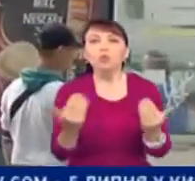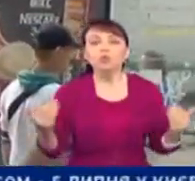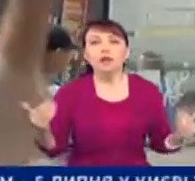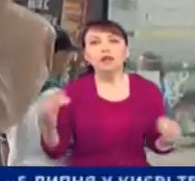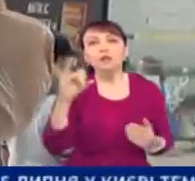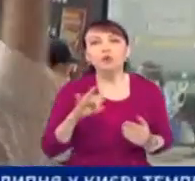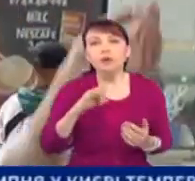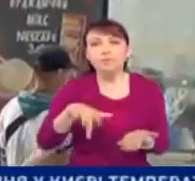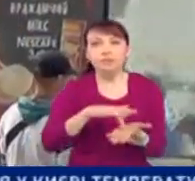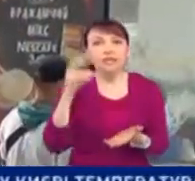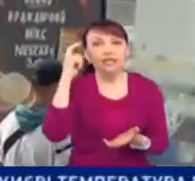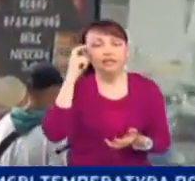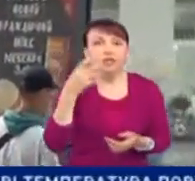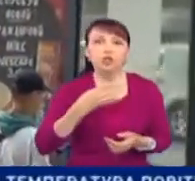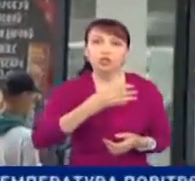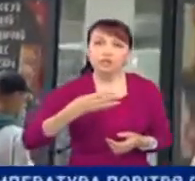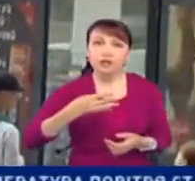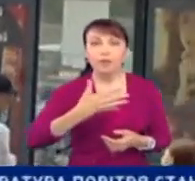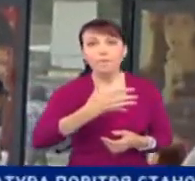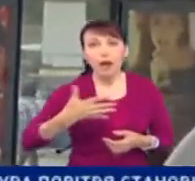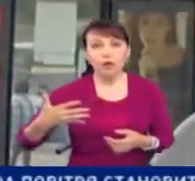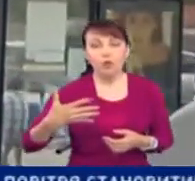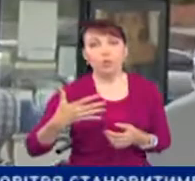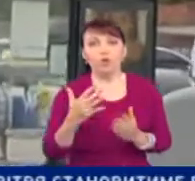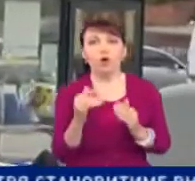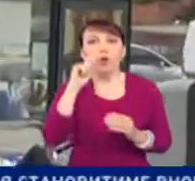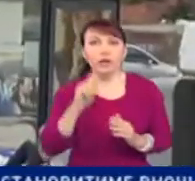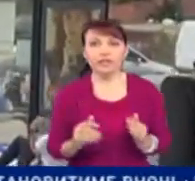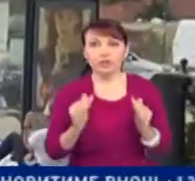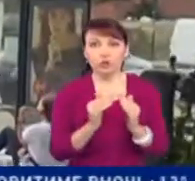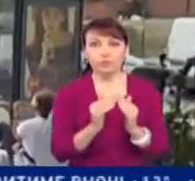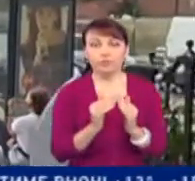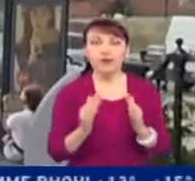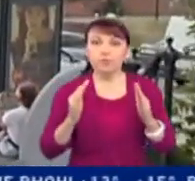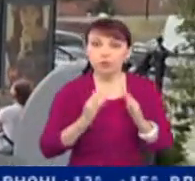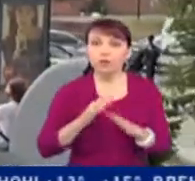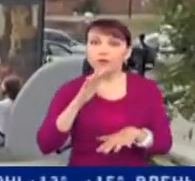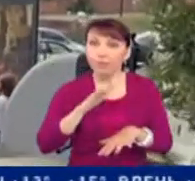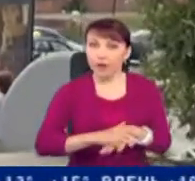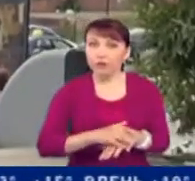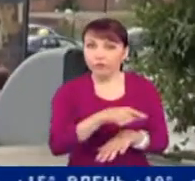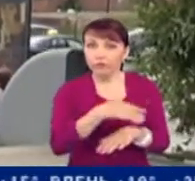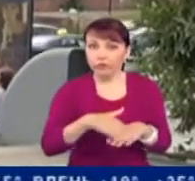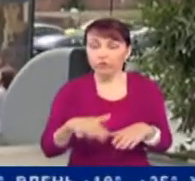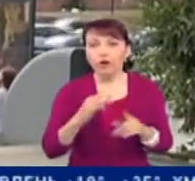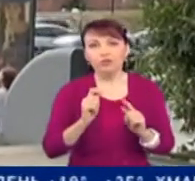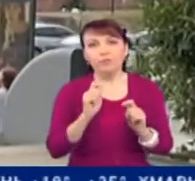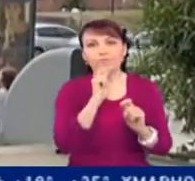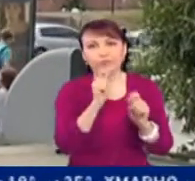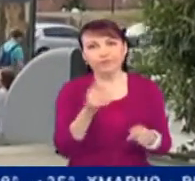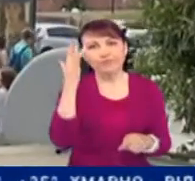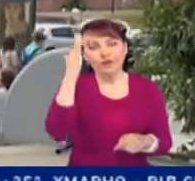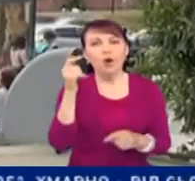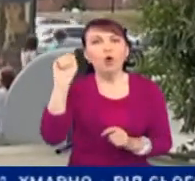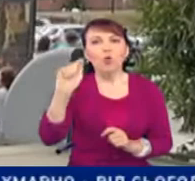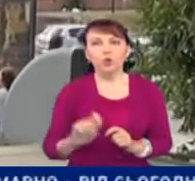Києва, що зберігається на 4-5 поверхах українського дому. Будинок на Банковій вже пообіцяли художньому музею України.